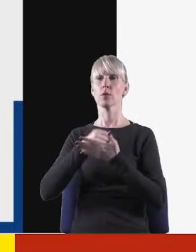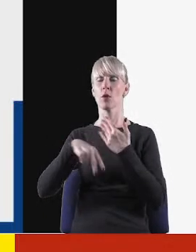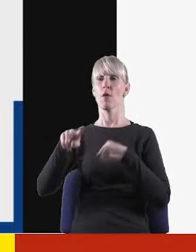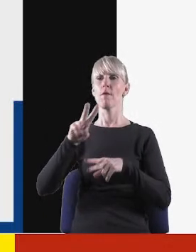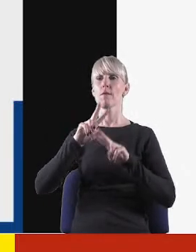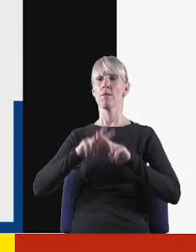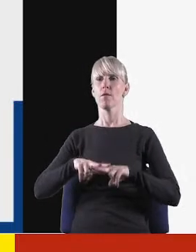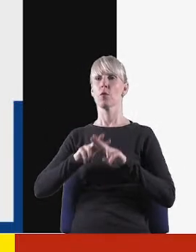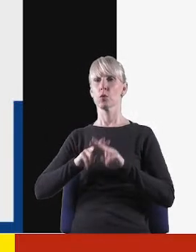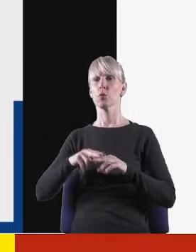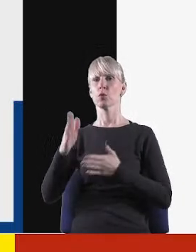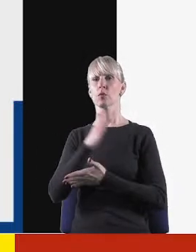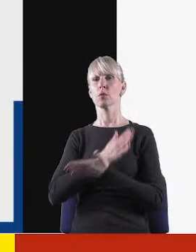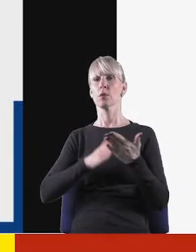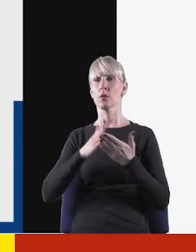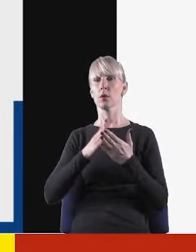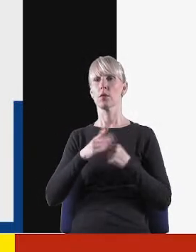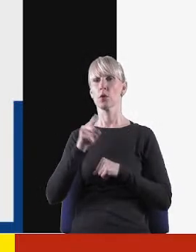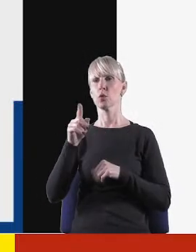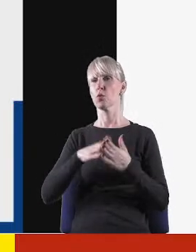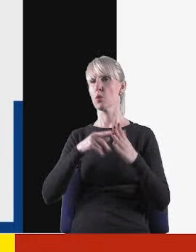krajowych. I to jest absolutnie